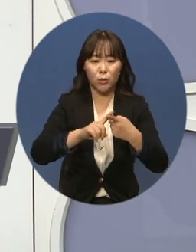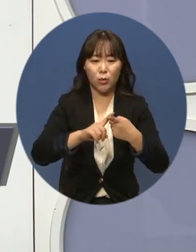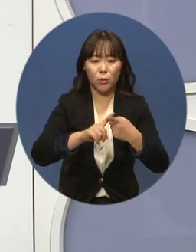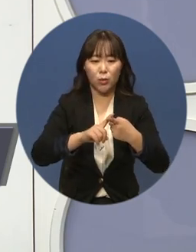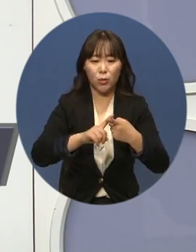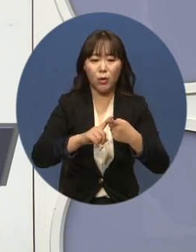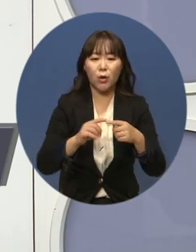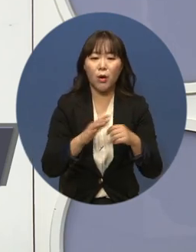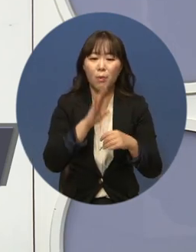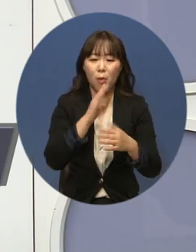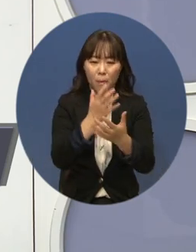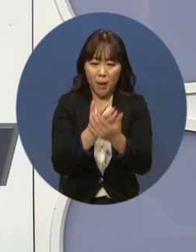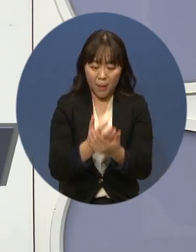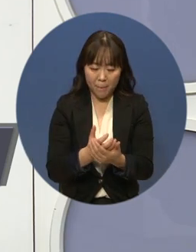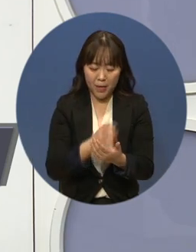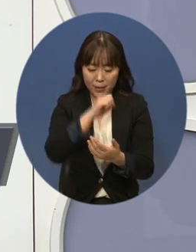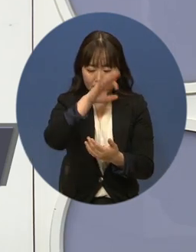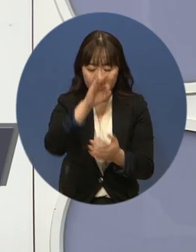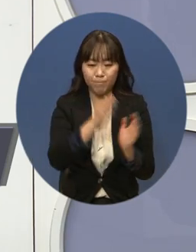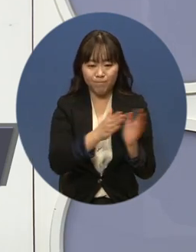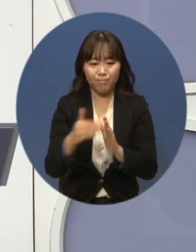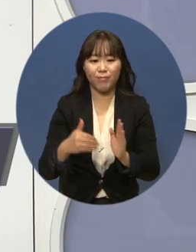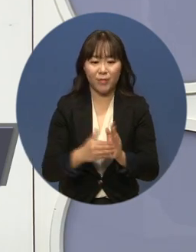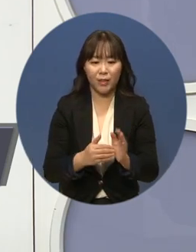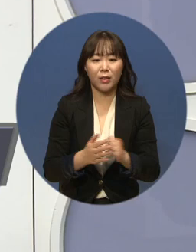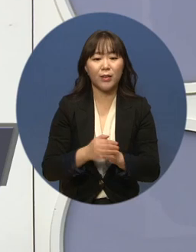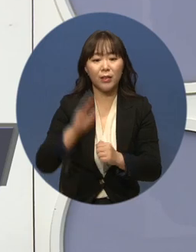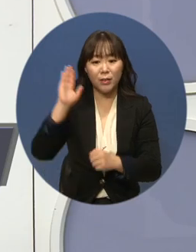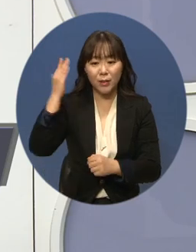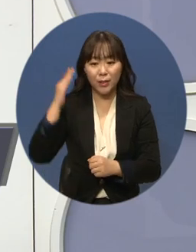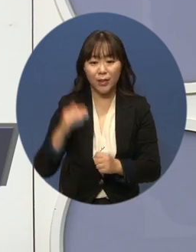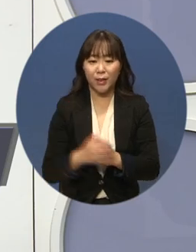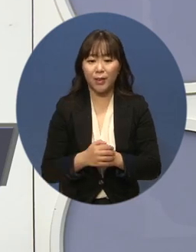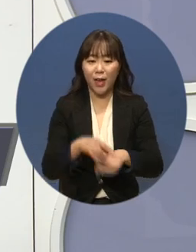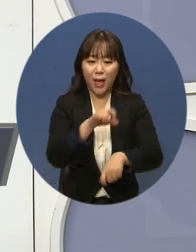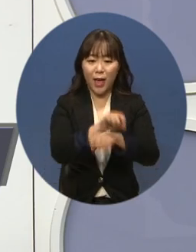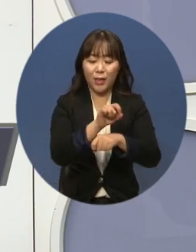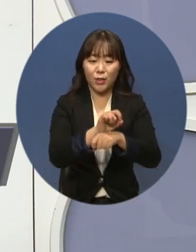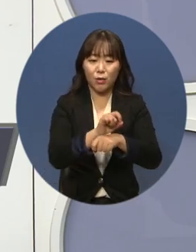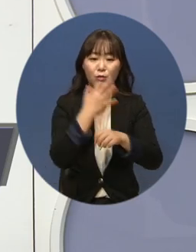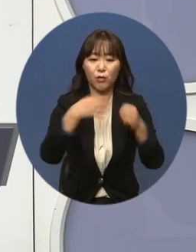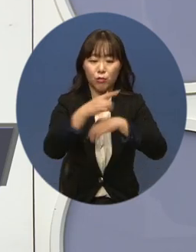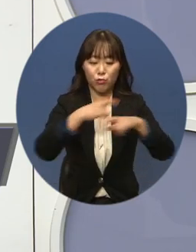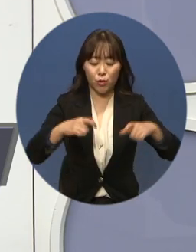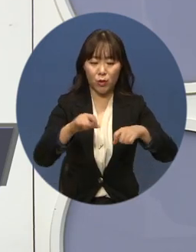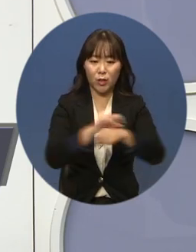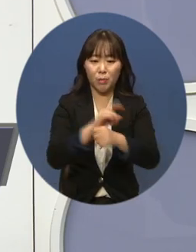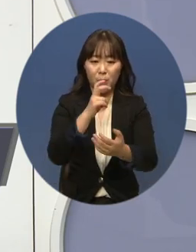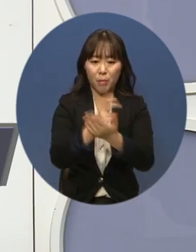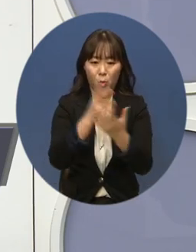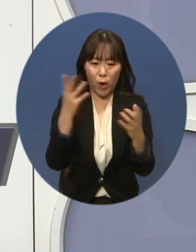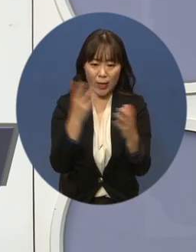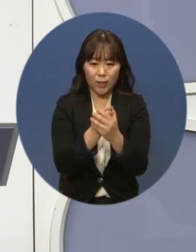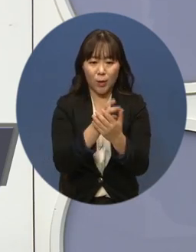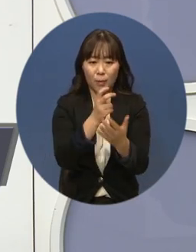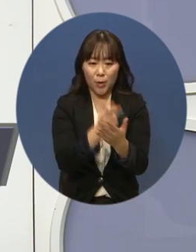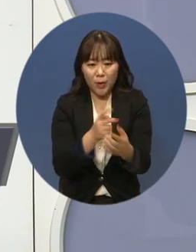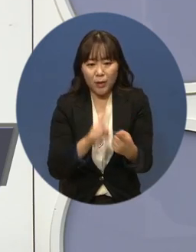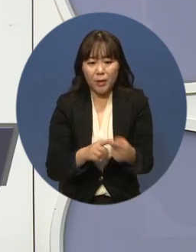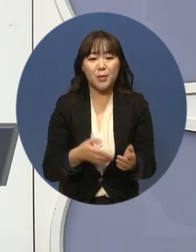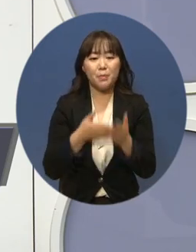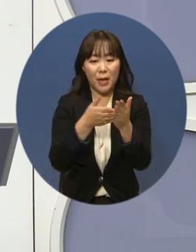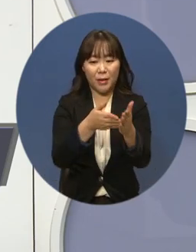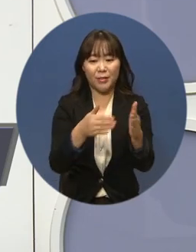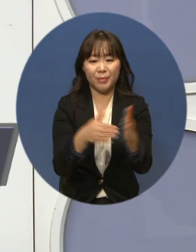만드는 예산이 만들어졌고요. 그래서 최근에 제가 그 행정수도 특별법 완성법을 법안을